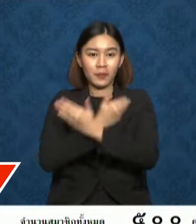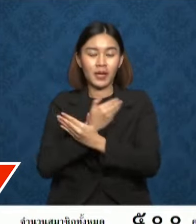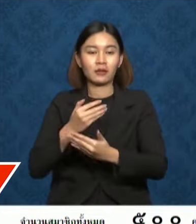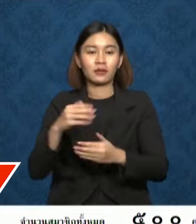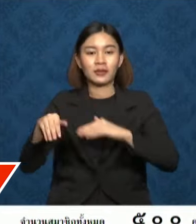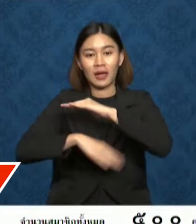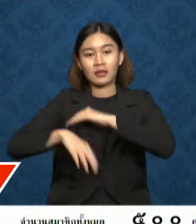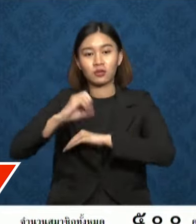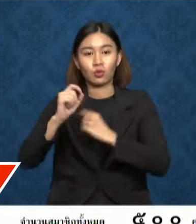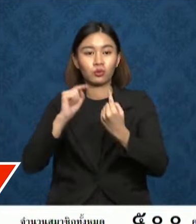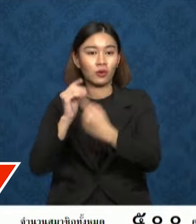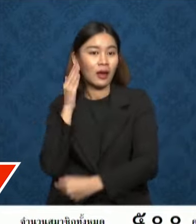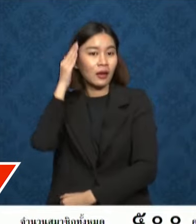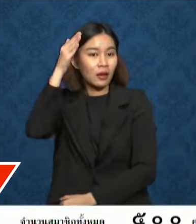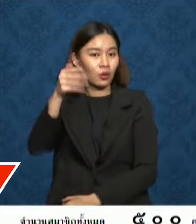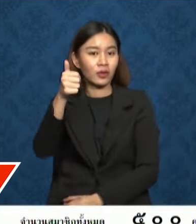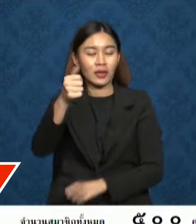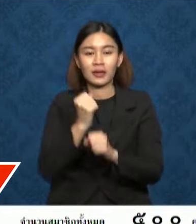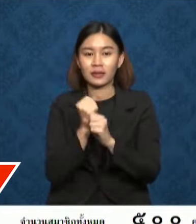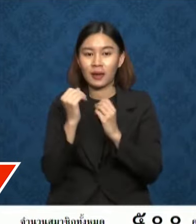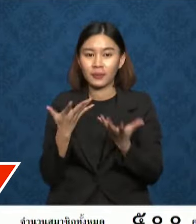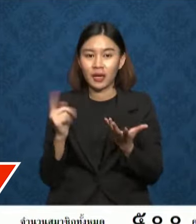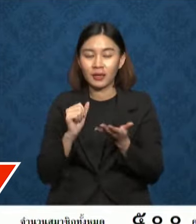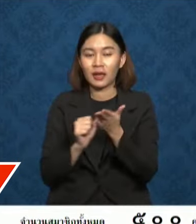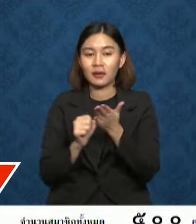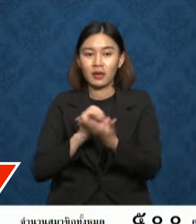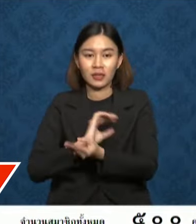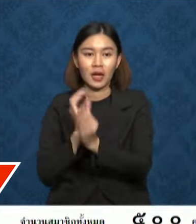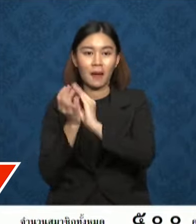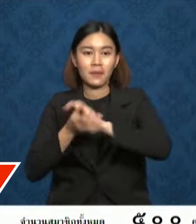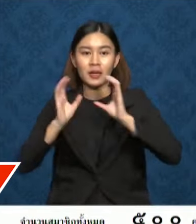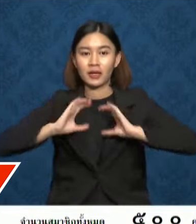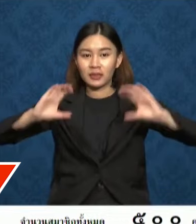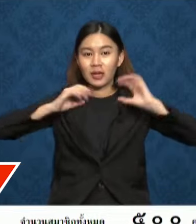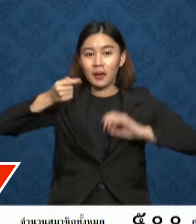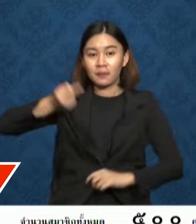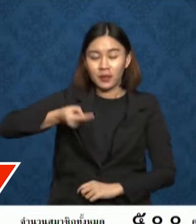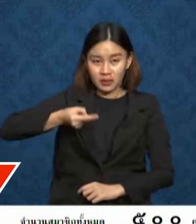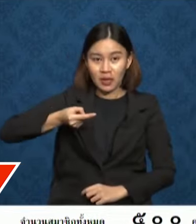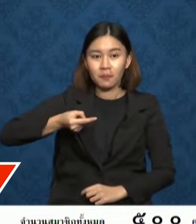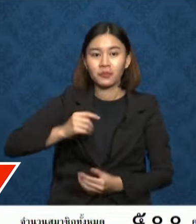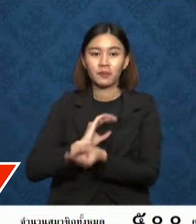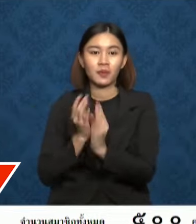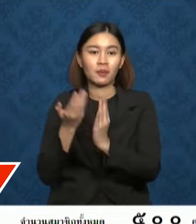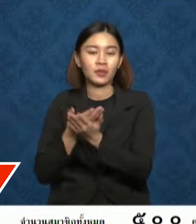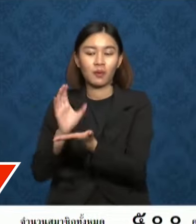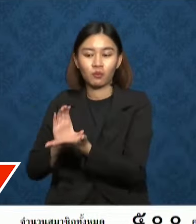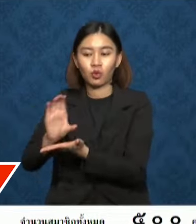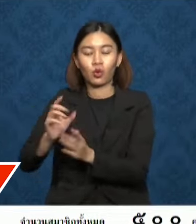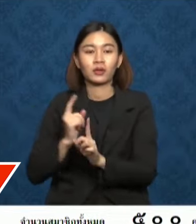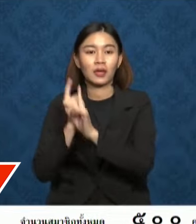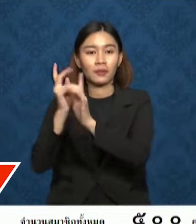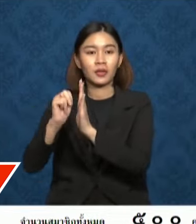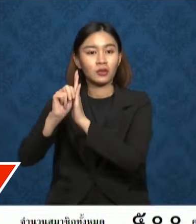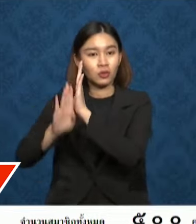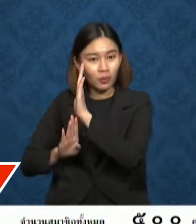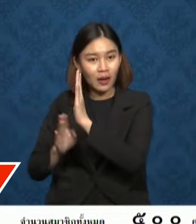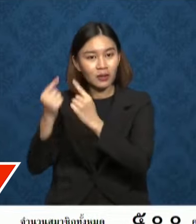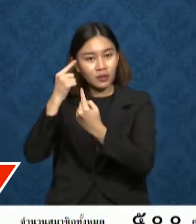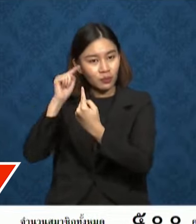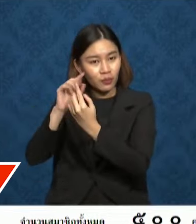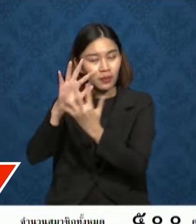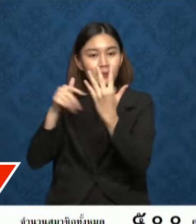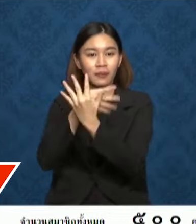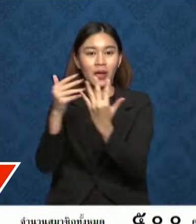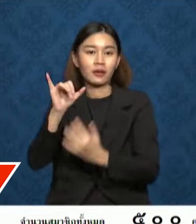ศูย์เพื่อนาคตได้ทำอยางไรทเราจะสามารถเปลี่ยนงบประมาณราชการประจำแล้วเป็งบลงทุนตามนโยบาย รธบารมงเน้ตามยท